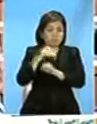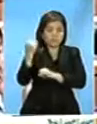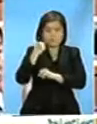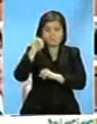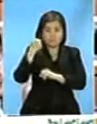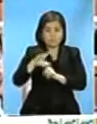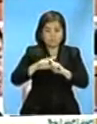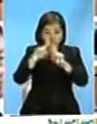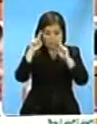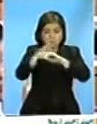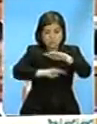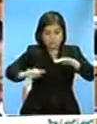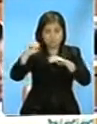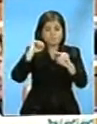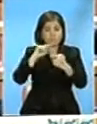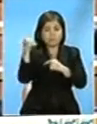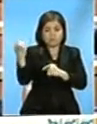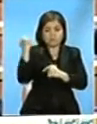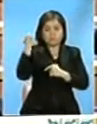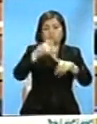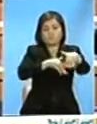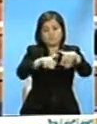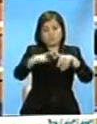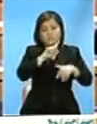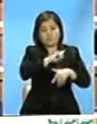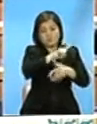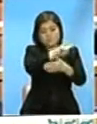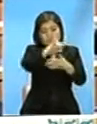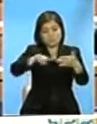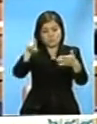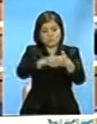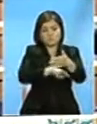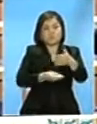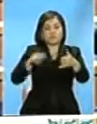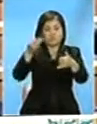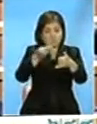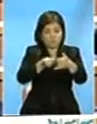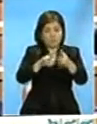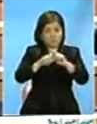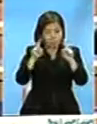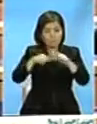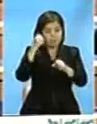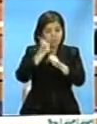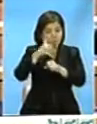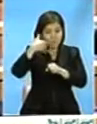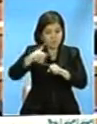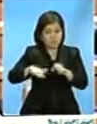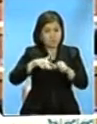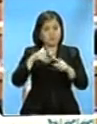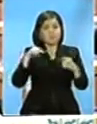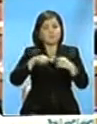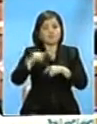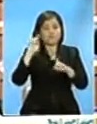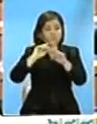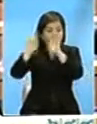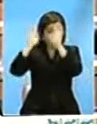เป็นของประชาชนก็ควรจะให้ประชาชนนั้นได้มีอำนาจแต่ในเมื่อมันเป็นไปไม่ได้มีพัฒนาการจากกรีกโร